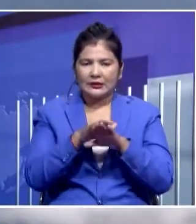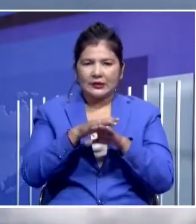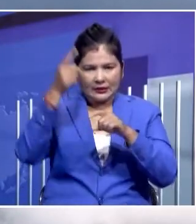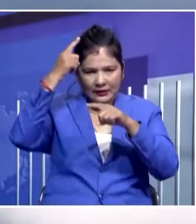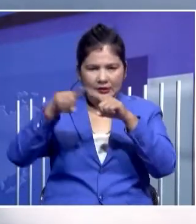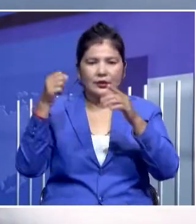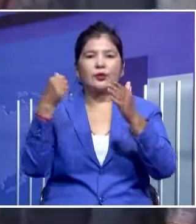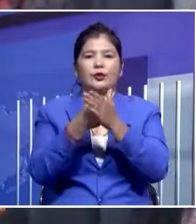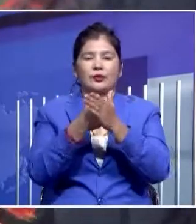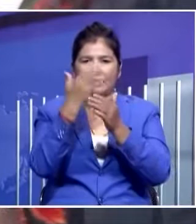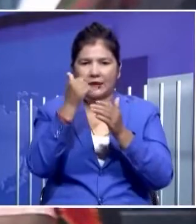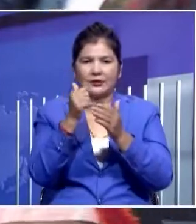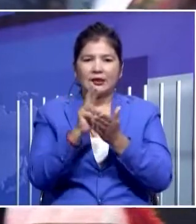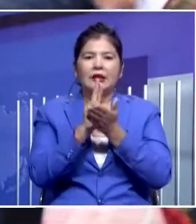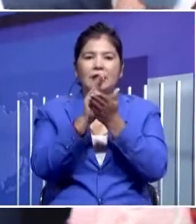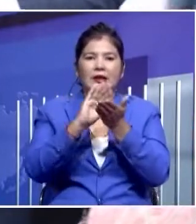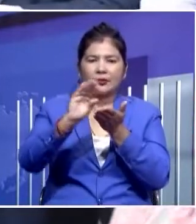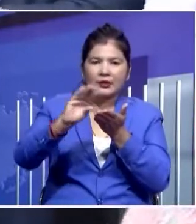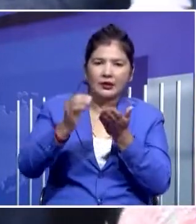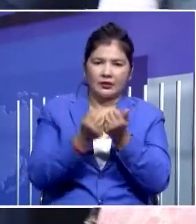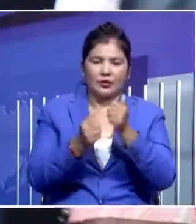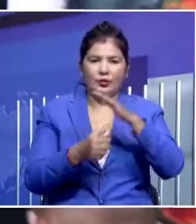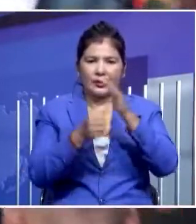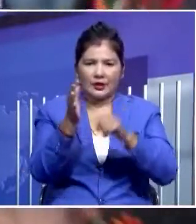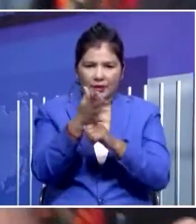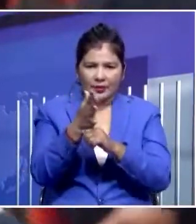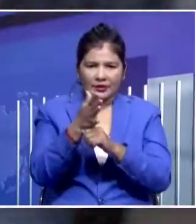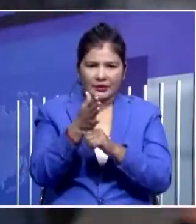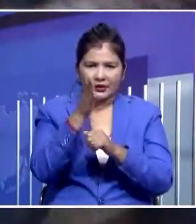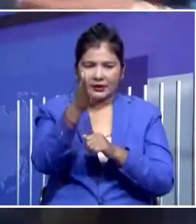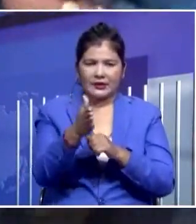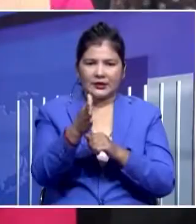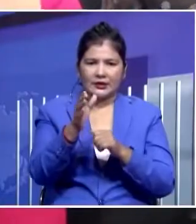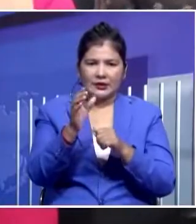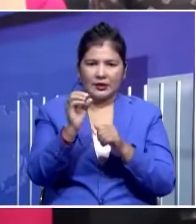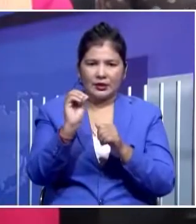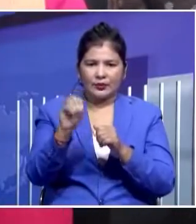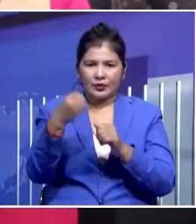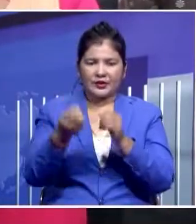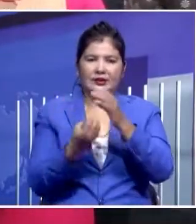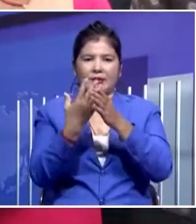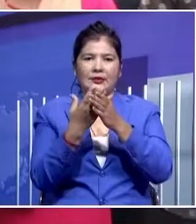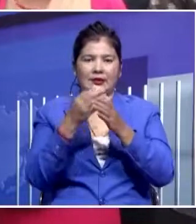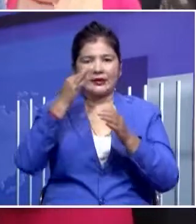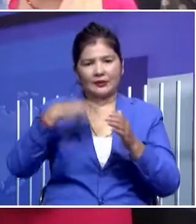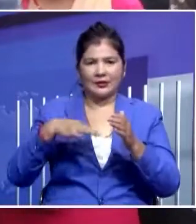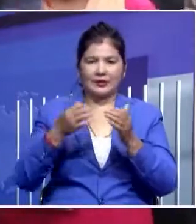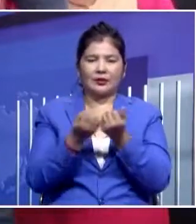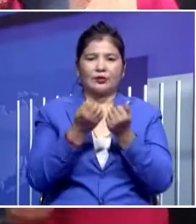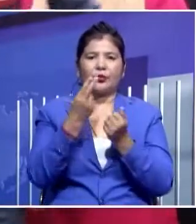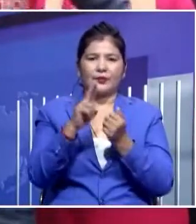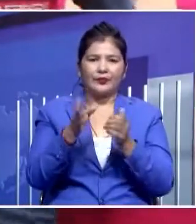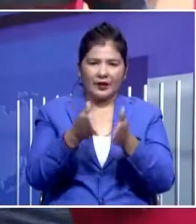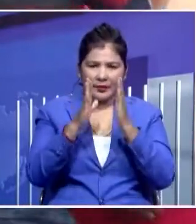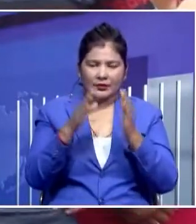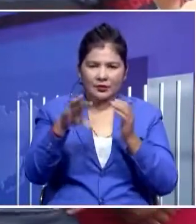पुगेको बताउँदै राहत वितरण गर्न अछाम पुग्नुभएका मुख्यमन्त्री त्रिलोचन भट्टले चाँडै पुनर्स्थापनाका लागि लाग्ने प्रतिबद्धता जनाउनु भयो अहिले बाटाघाटा